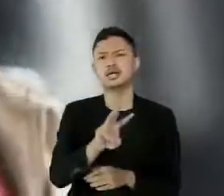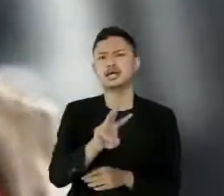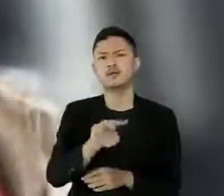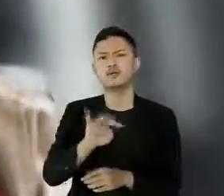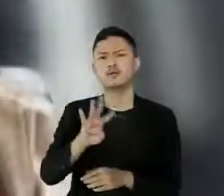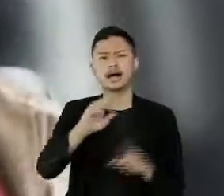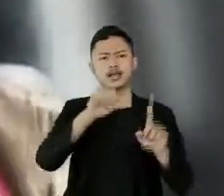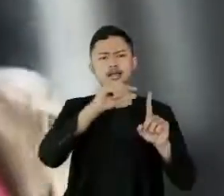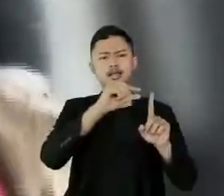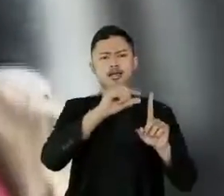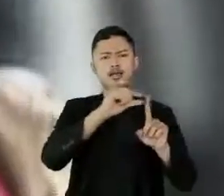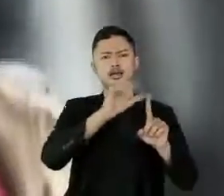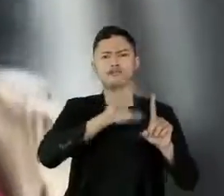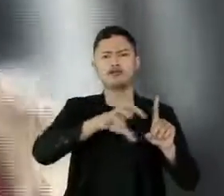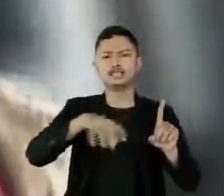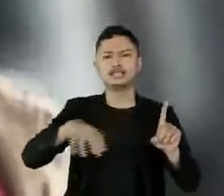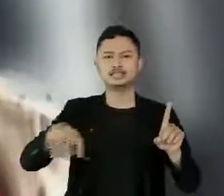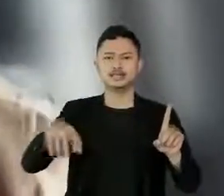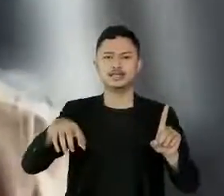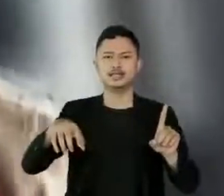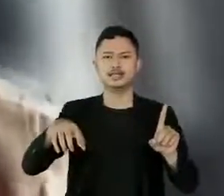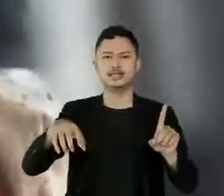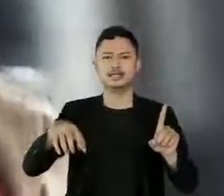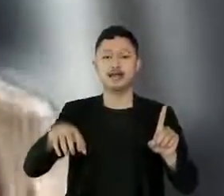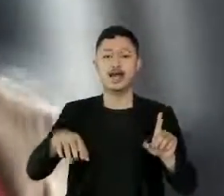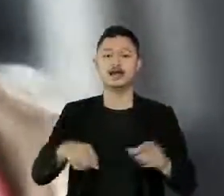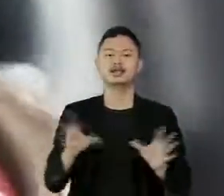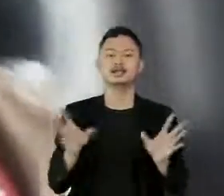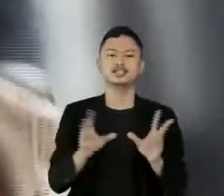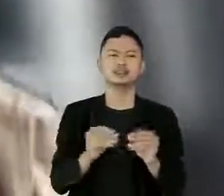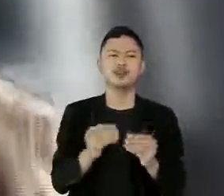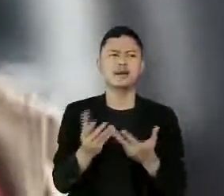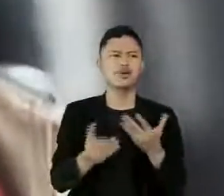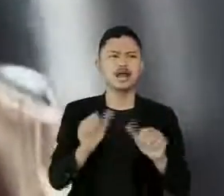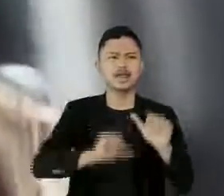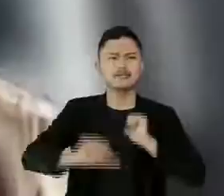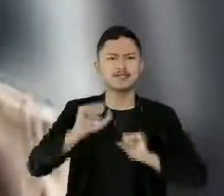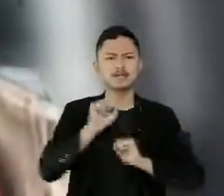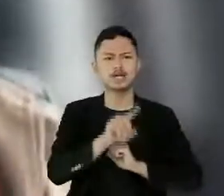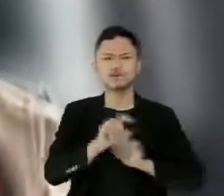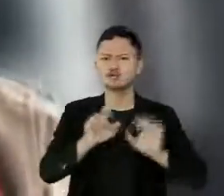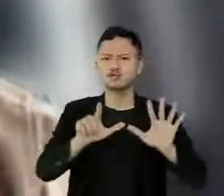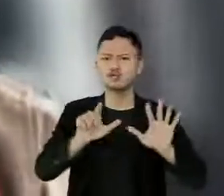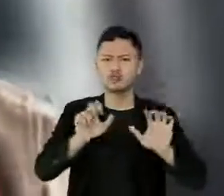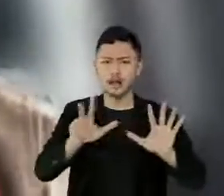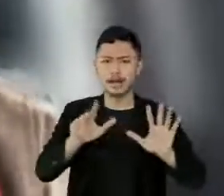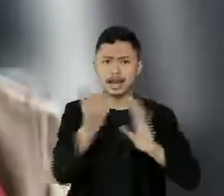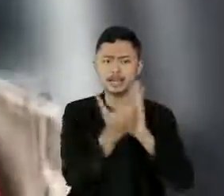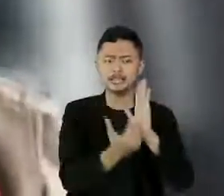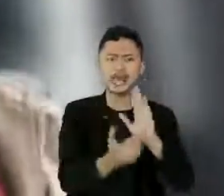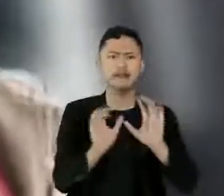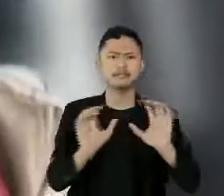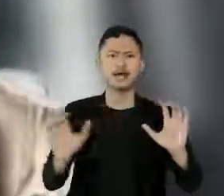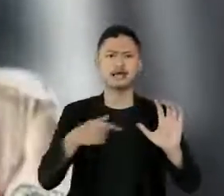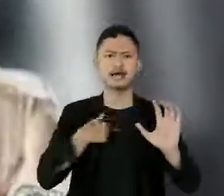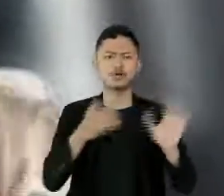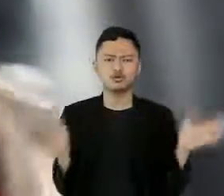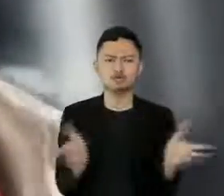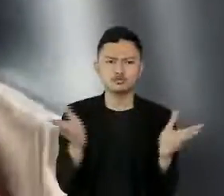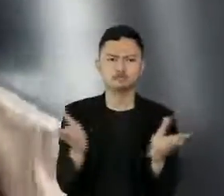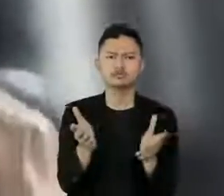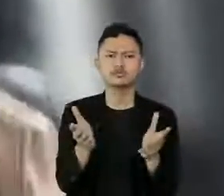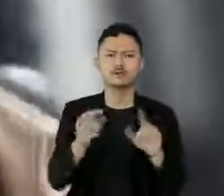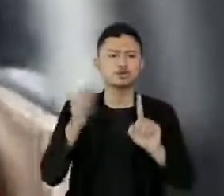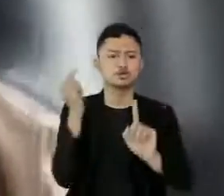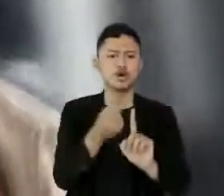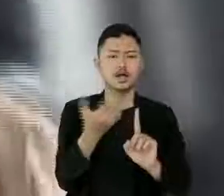34 provinsi ini ada 178 kegiatan untuk mensosialisasikan CHSE dan